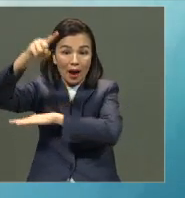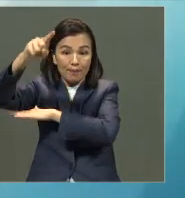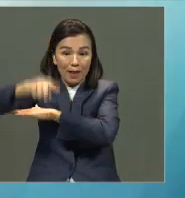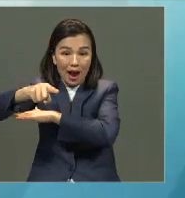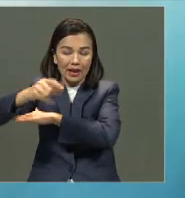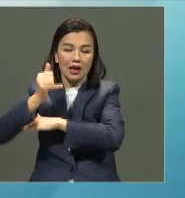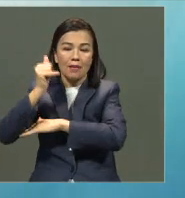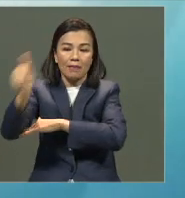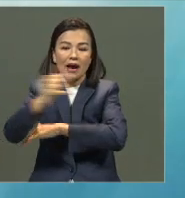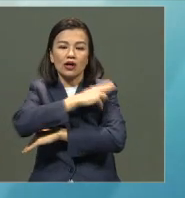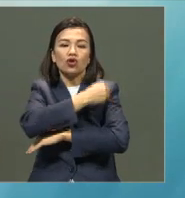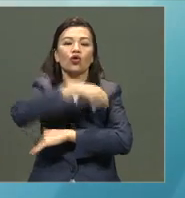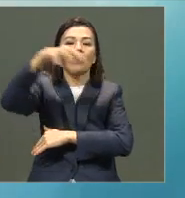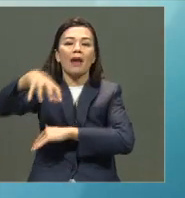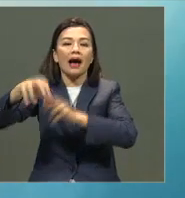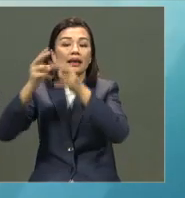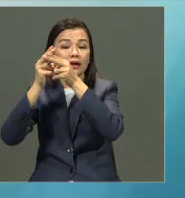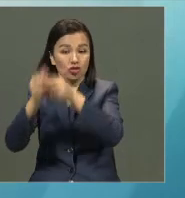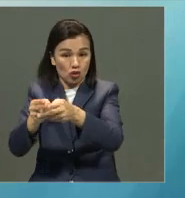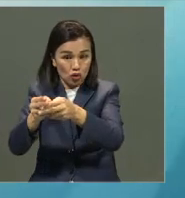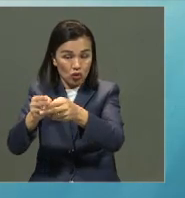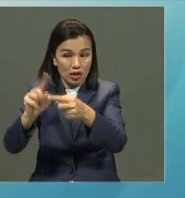มาเนี่ยต้องแท็กไปอีกครับว่าคนคนนี้มีโอกาสที่จะไปติดคนอื่นด้วยตรงไหนได้บ้างนะครับเช้าไปตรวจรับยาโรงพยาบาลเอกชนแห่งหนึ่งในกรอบสีเหลืองข้างล่างนี้นะครับถัดมาก็ไปรับประทานอาหารร้านแห่งหนึ่งไปร้านตัดผมช่วงบ่ายเข้าตรวจที่โรงพยาบาลเอกชนอีกแห่งที่1นะครับแล้วก็ดึกๆคืนนั้นนะครับก่อนเที่ยงคืนก็เริ่มมีอาการไข้หนาวสั่นไอเรียกรถพยาบาลนะครับของโรงพยาบาลเอกชนแห่งที่สอบได้รับที่บ้านนะครับแล้วก็พอเข้าโรงพยาบาลตอนนั้นก็ย้ายไปรับการรักษาที่นะครับศูนย์การแพทย์จักรีนฤบดินทร์นะครับ